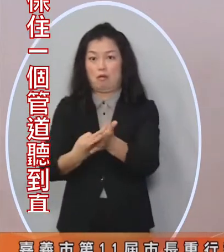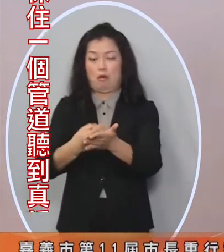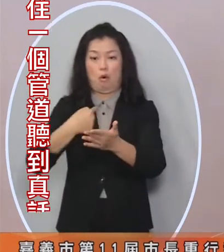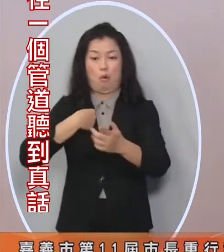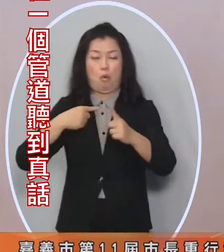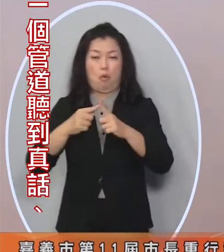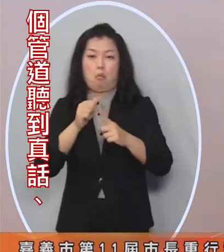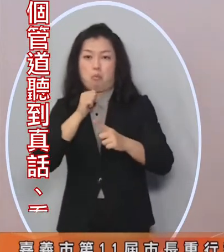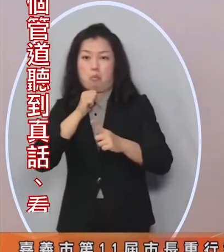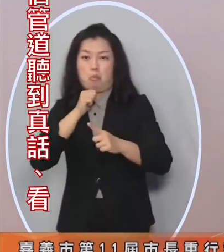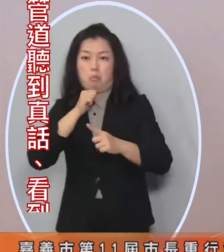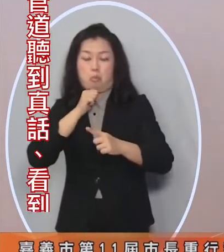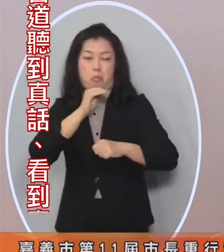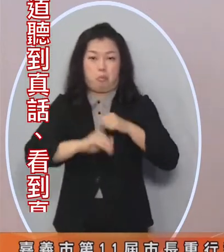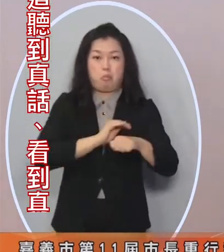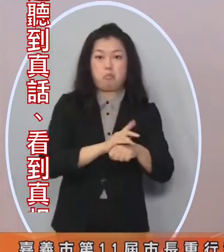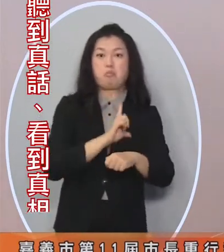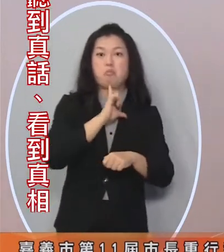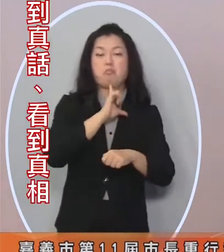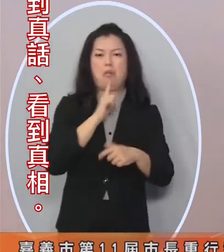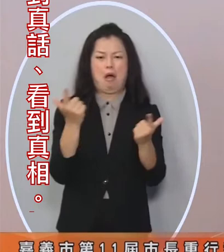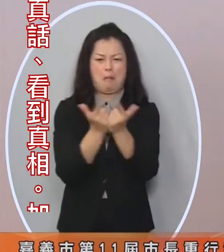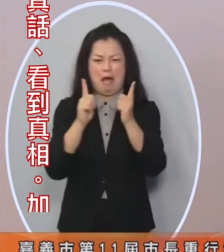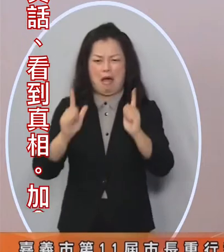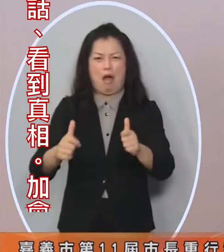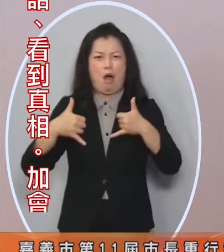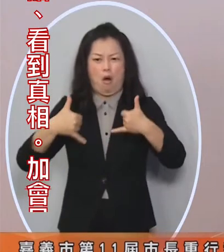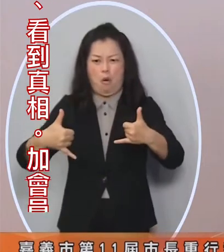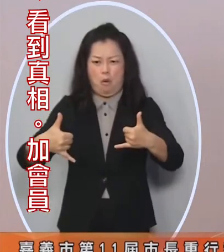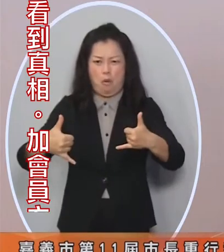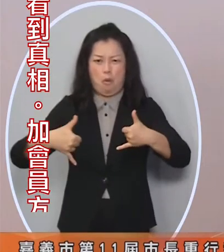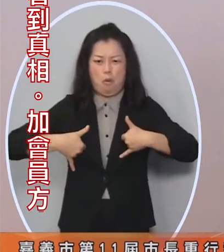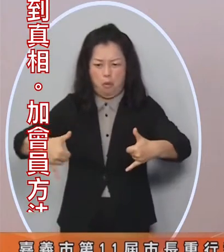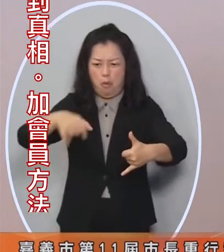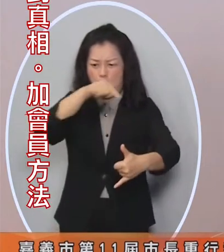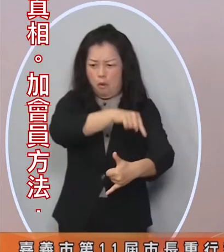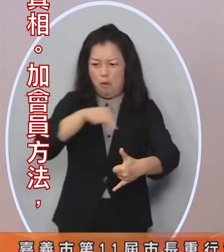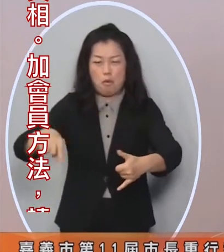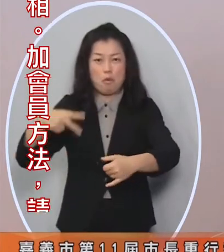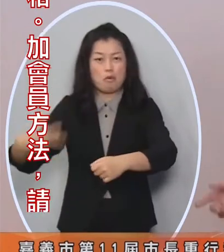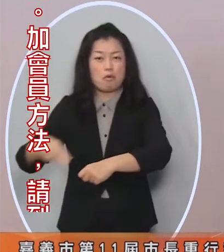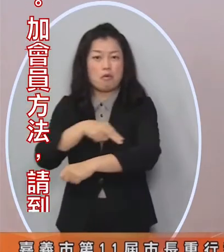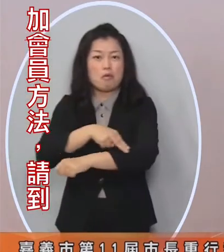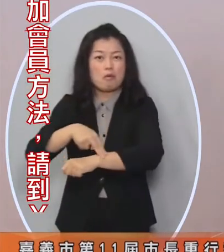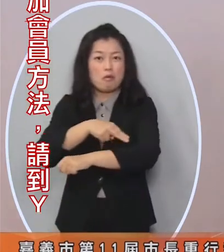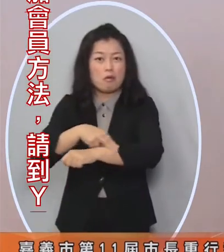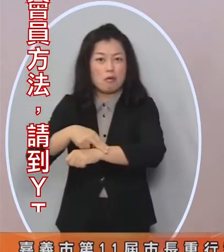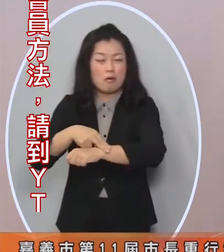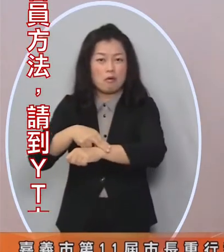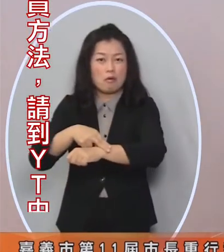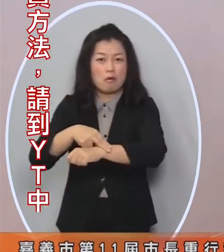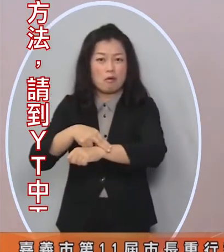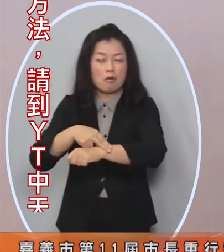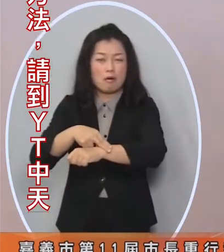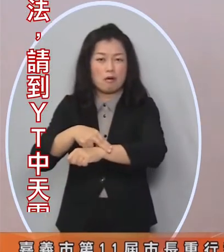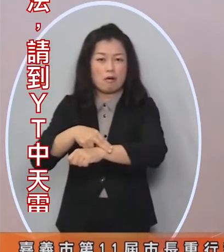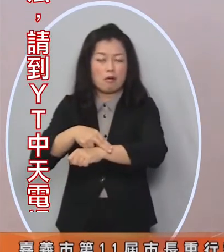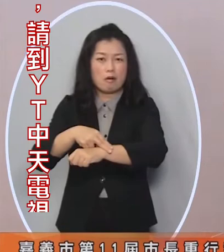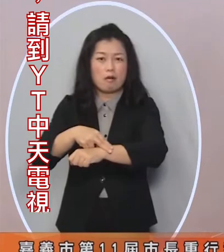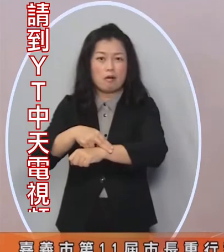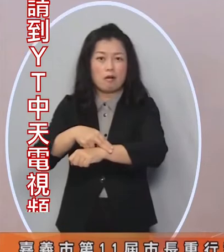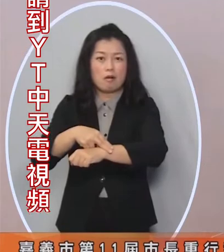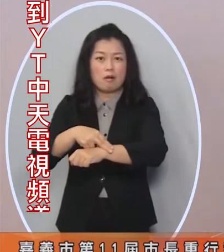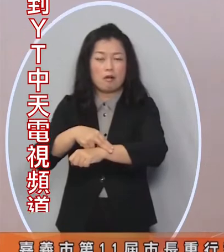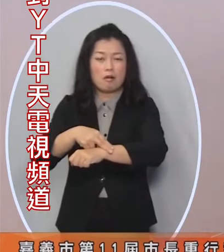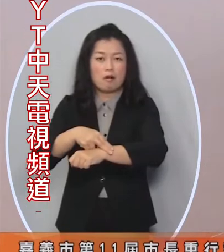物北港路两边要啥物要定位，人倒咧困倒咧笑，家己咧